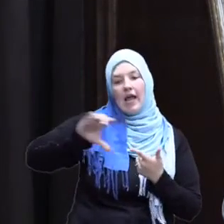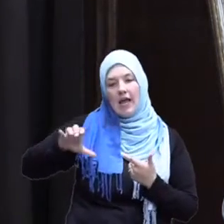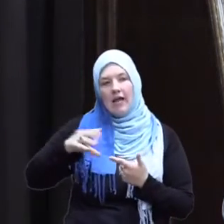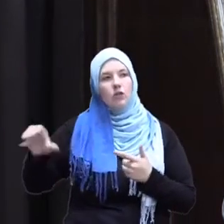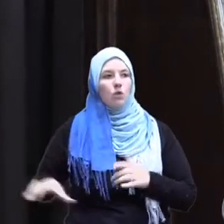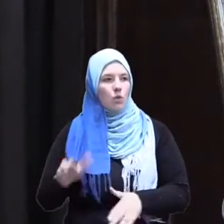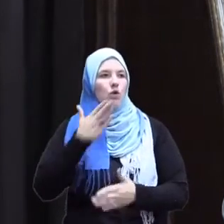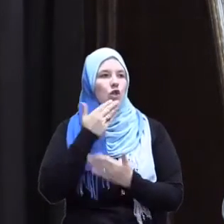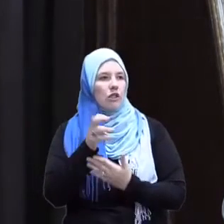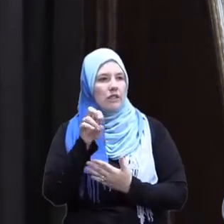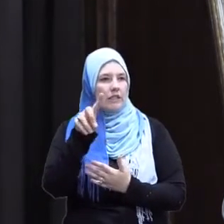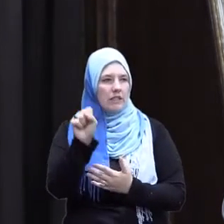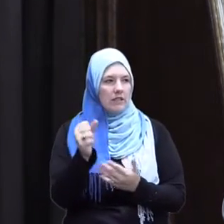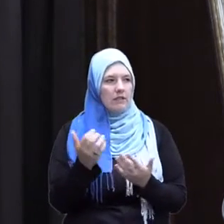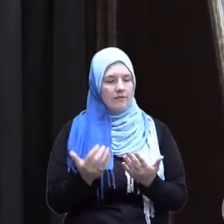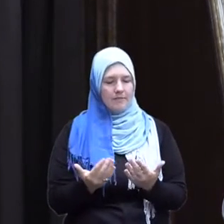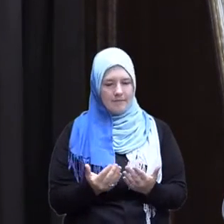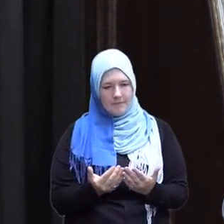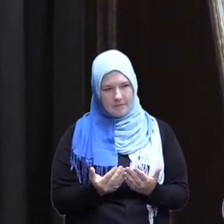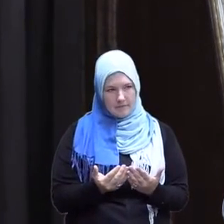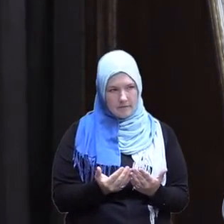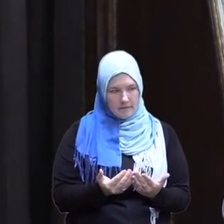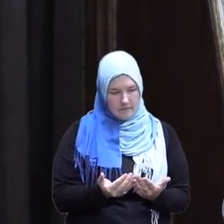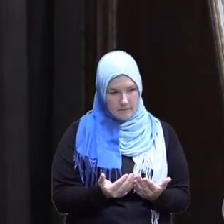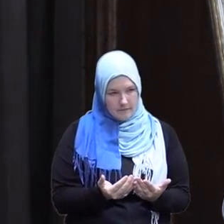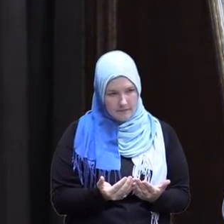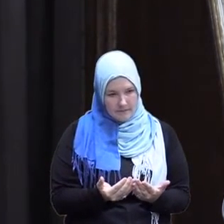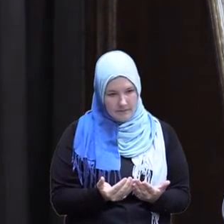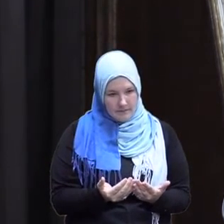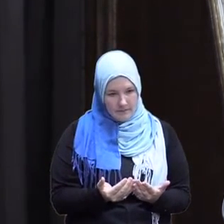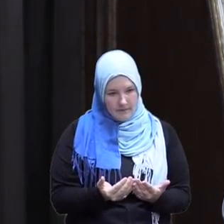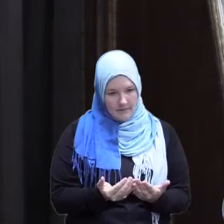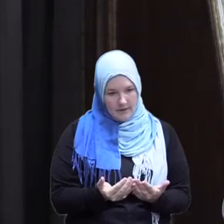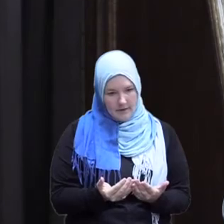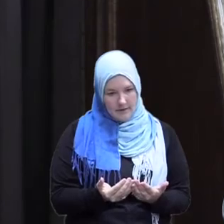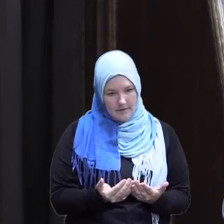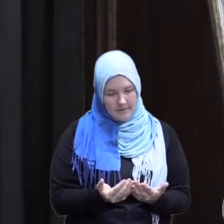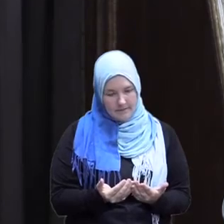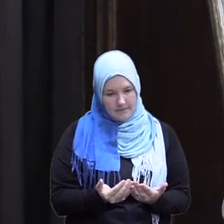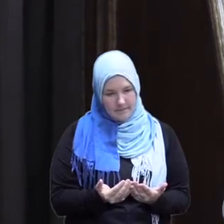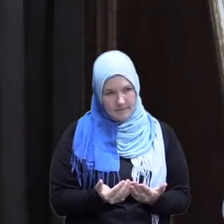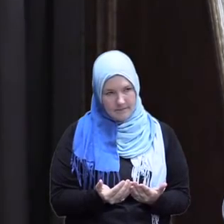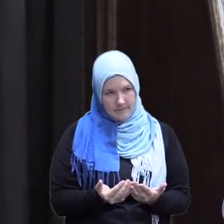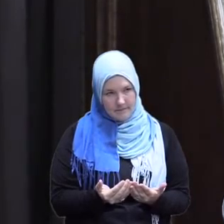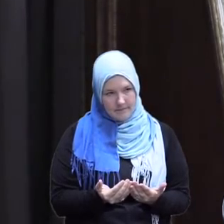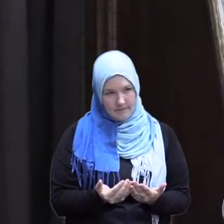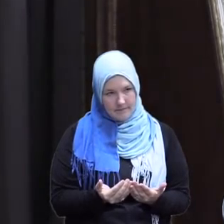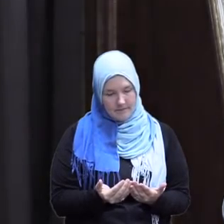باعد بيننا وبين النار. اللهم تقبل صالح أعمالنا. اللهم آمين.